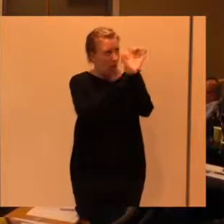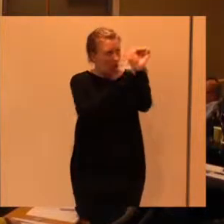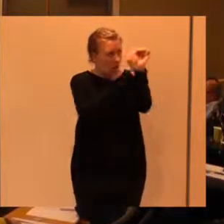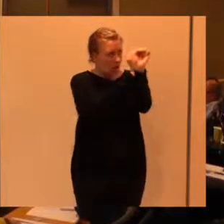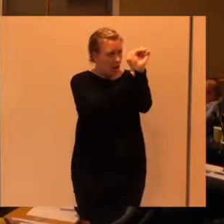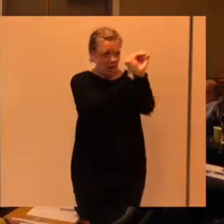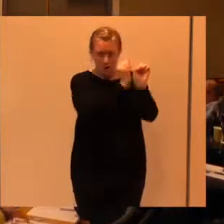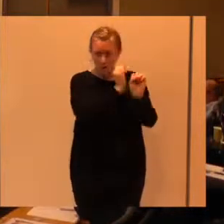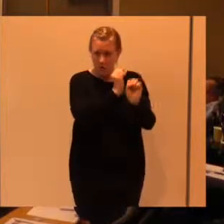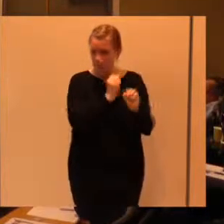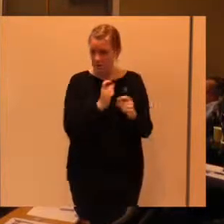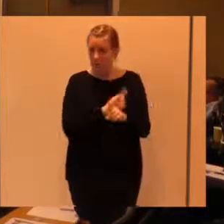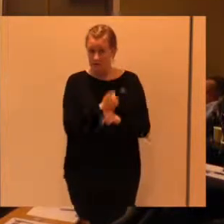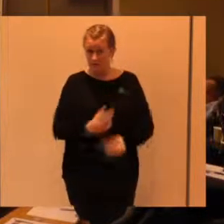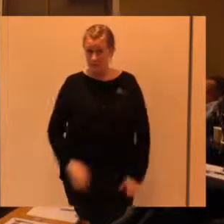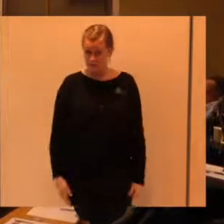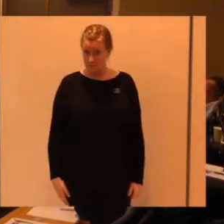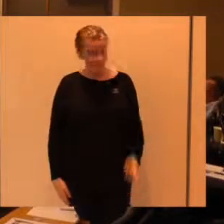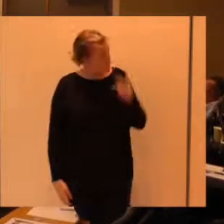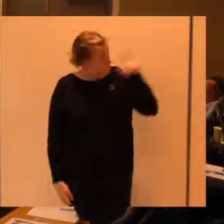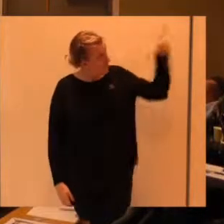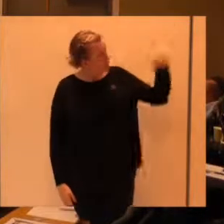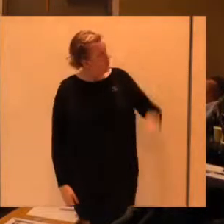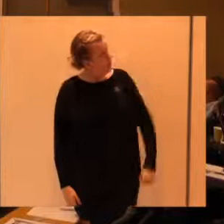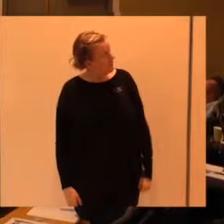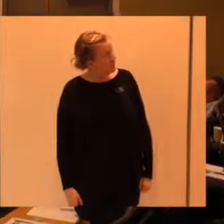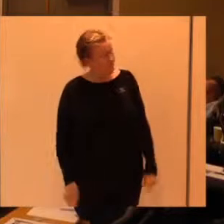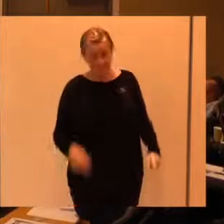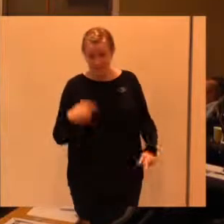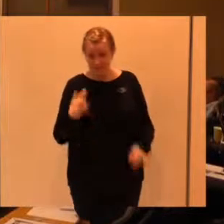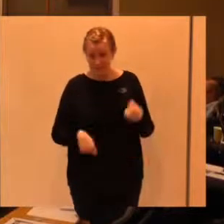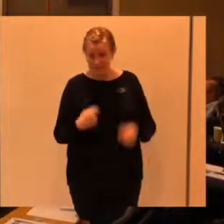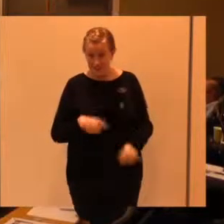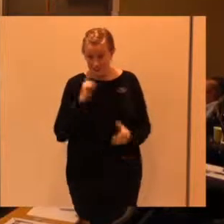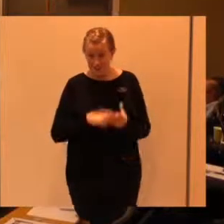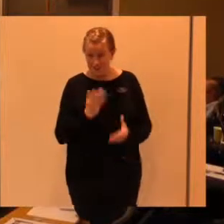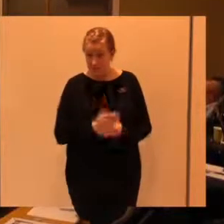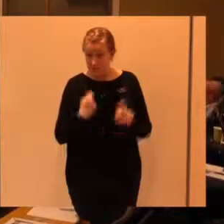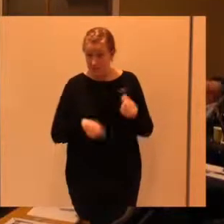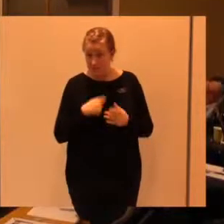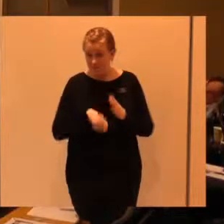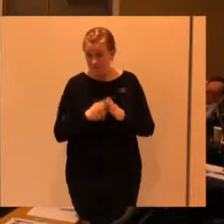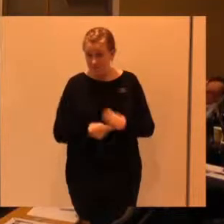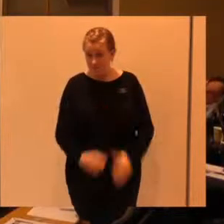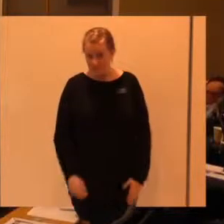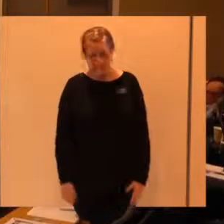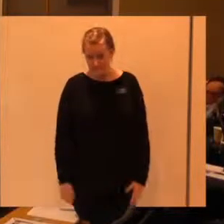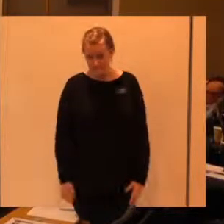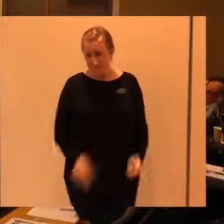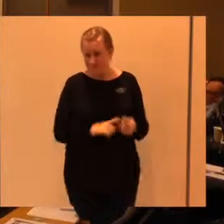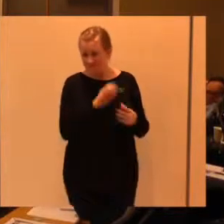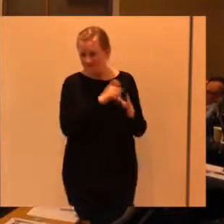är hon där och tittar och tittar och tittar. Och det var tyvärr då inte reklamfilmen för Monica Zeta som råkade ligga där, utan det var en